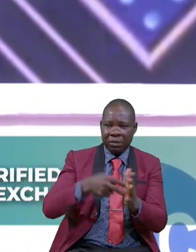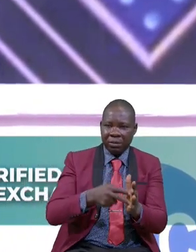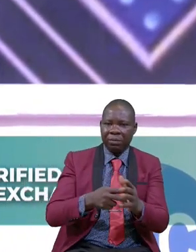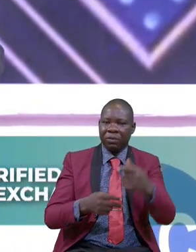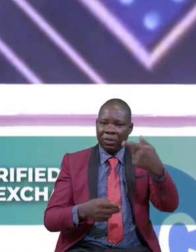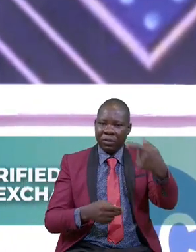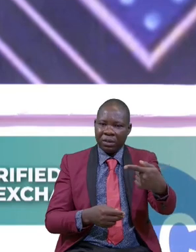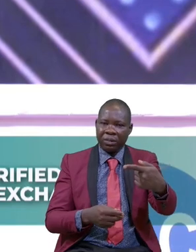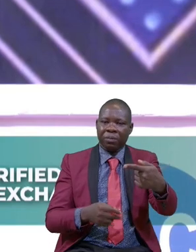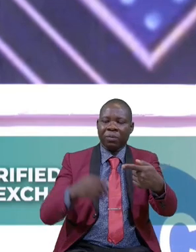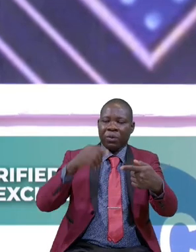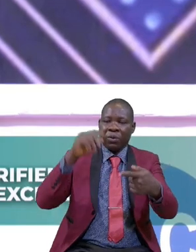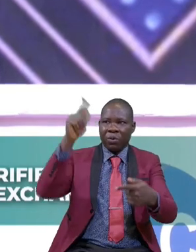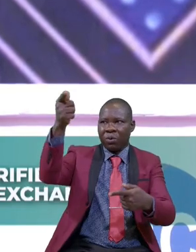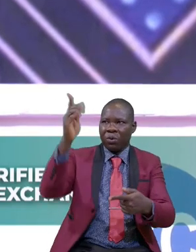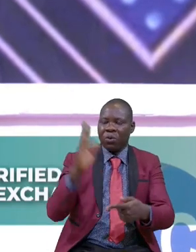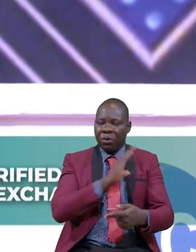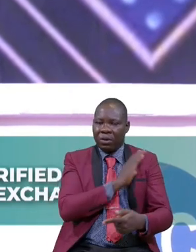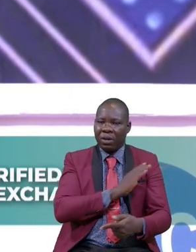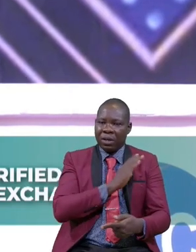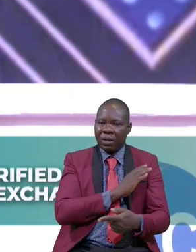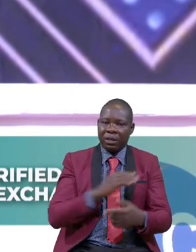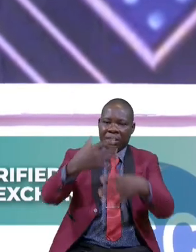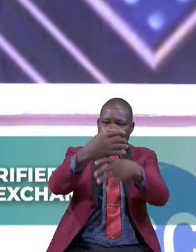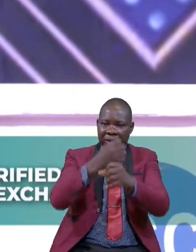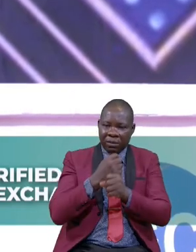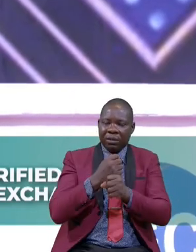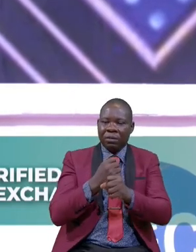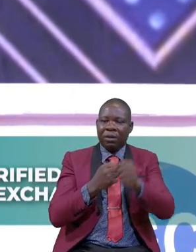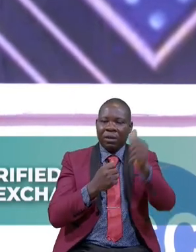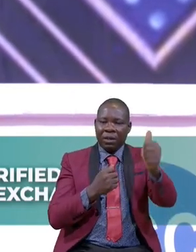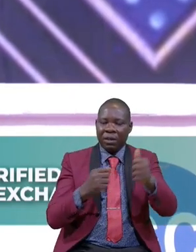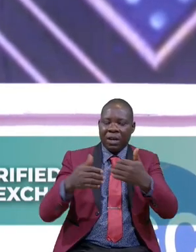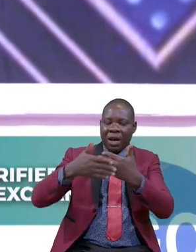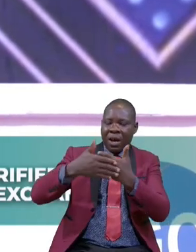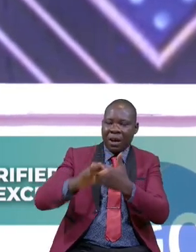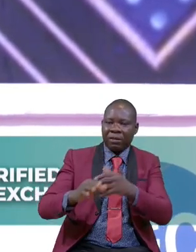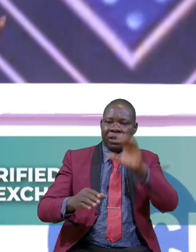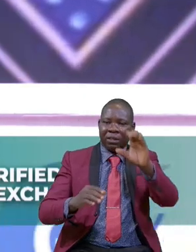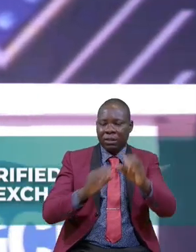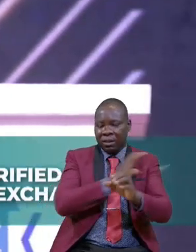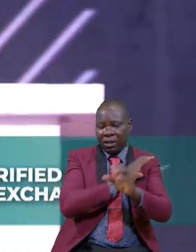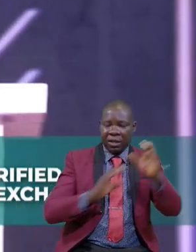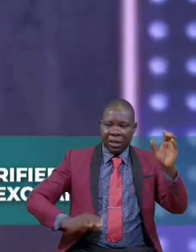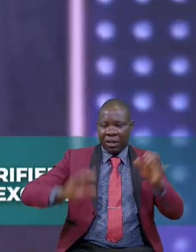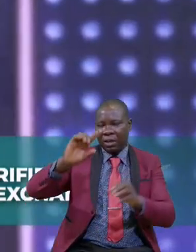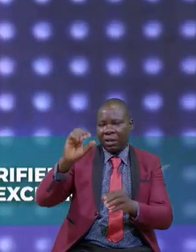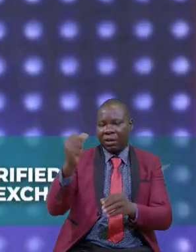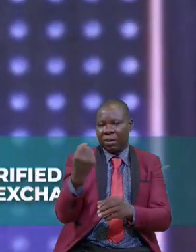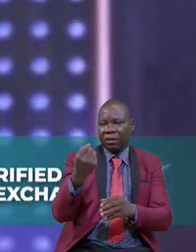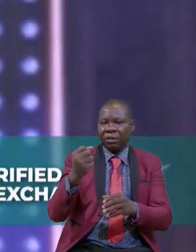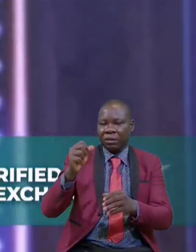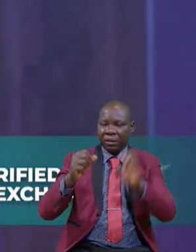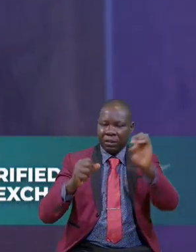piété reçue après l'échange de Christ. Il est venu dans ce monde, il